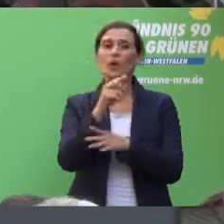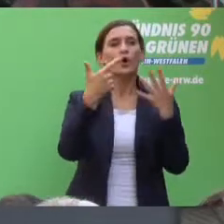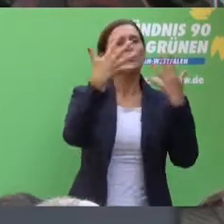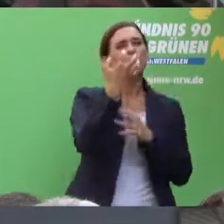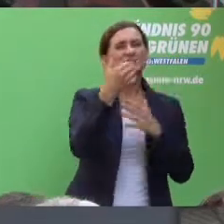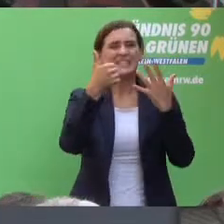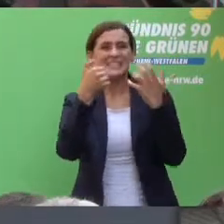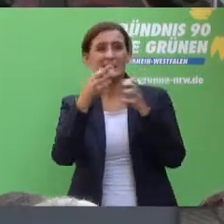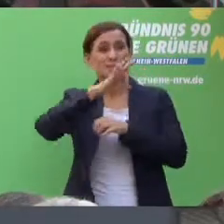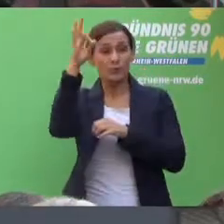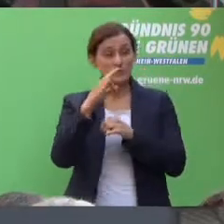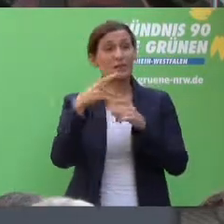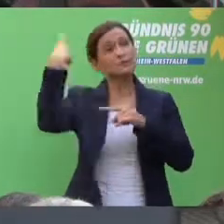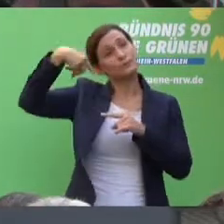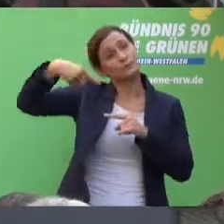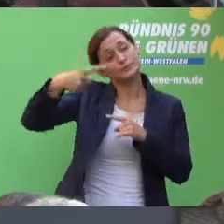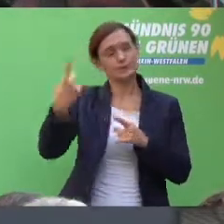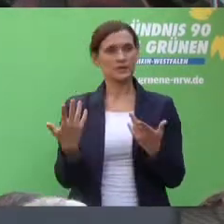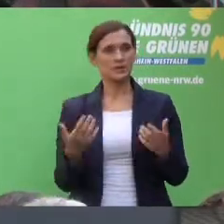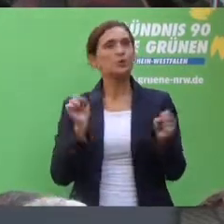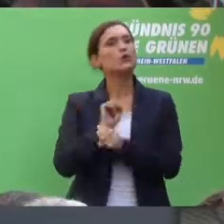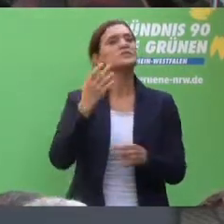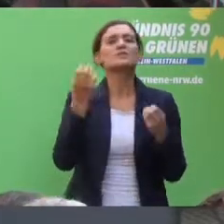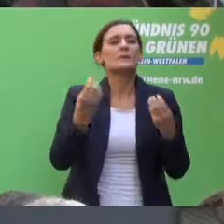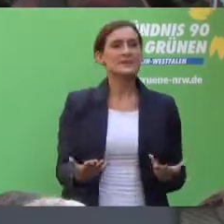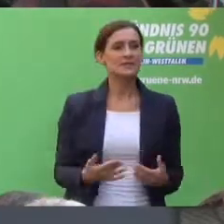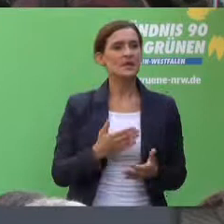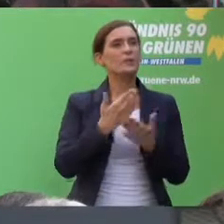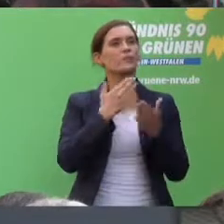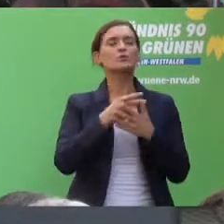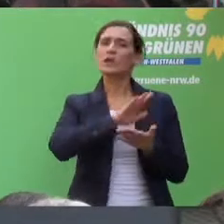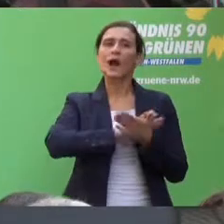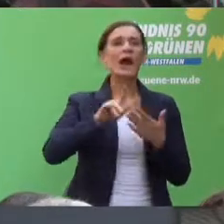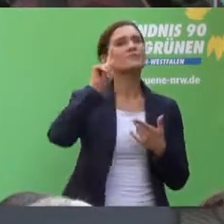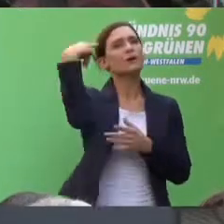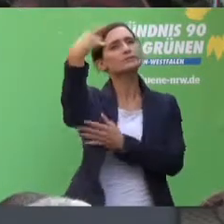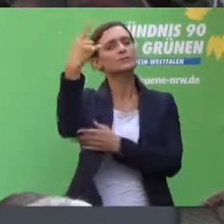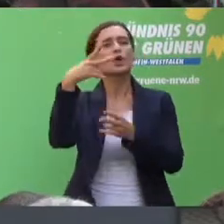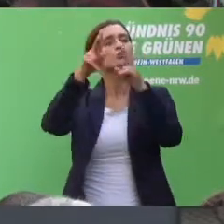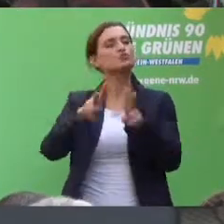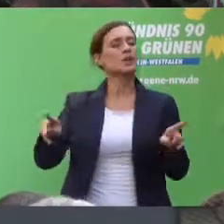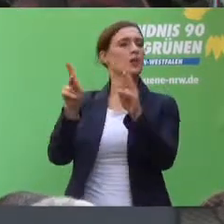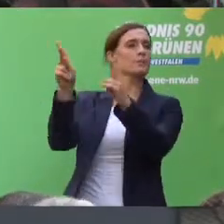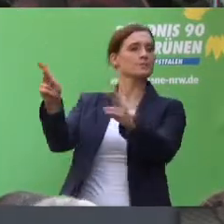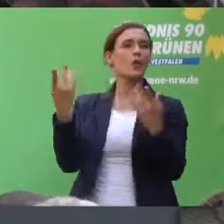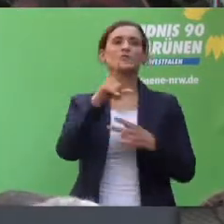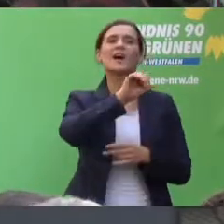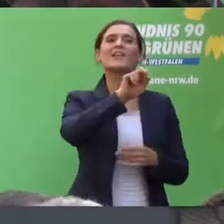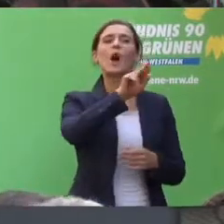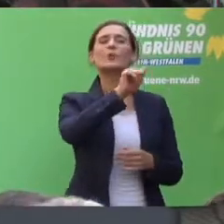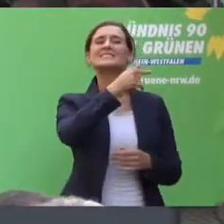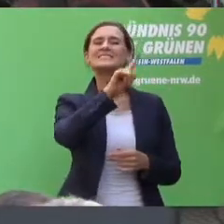manchmal sogar mehr. An diesen Tagen wird da Garzweiler stillgelegt, ist da in der Lausitz Schluss mit